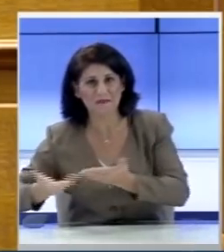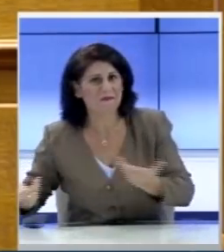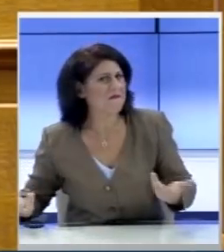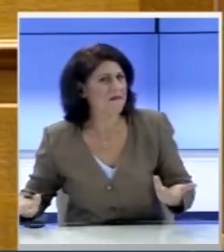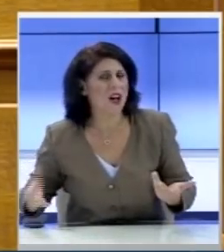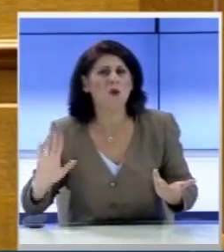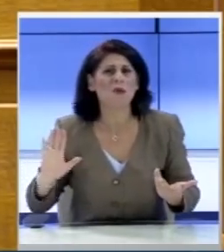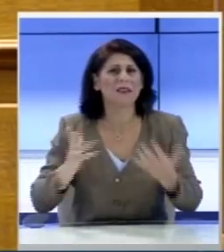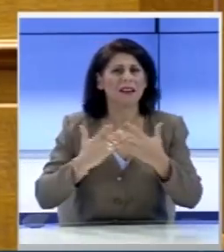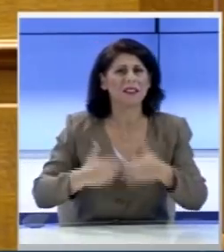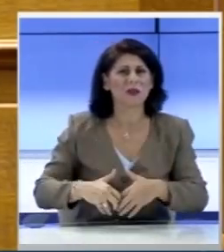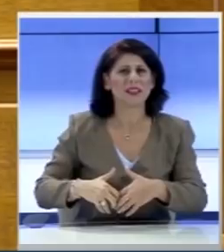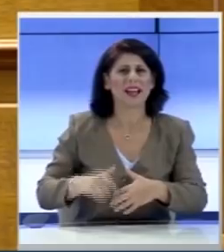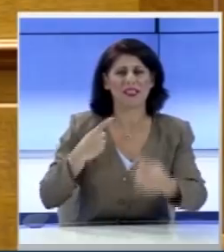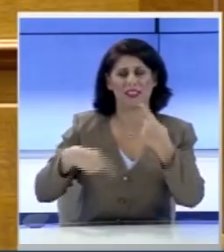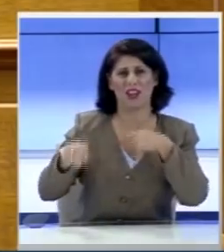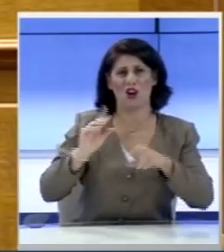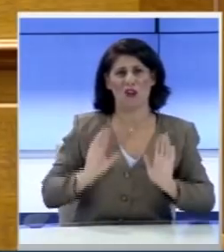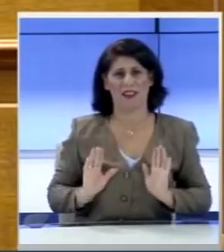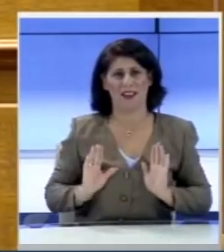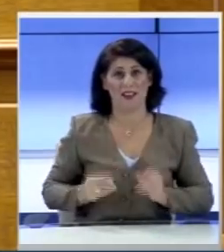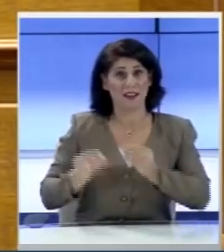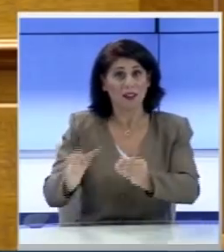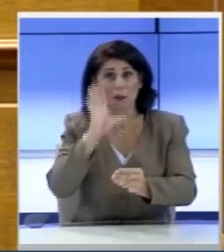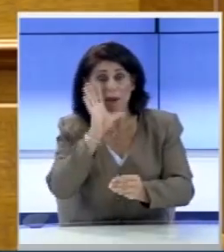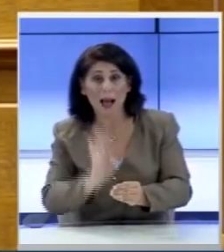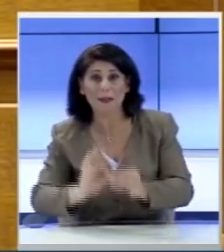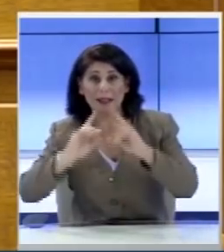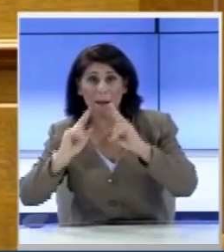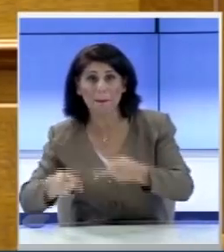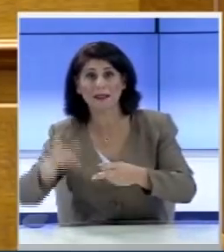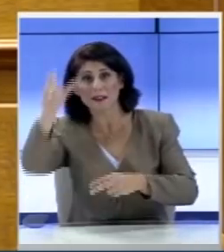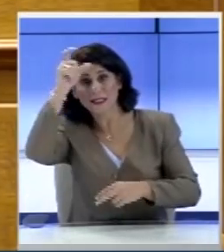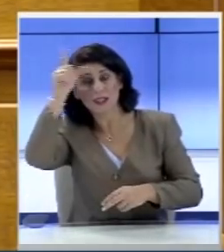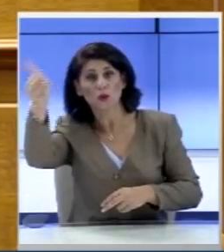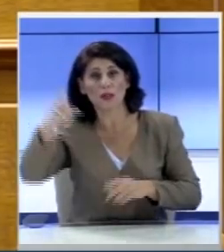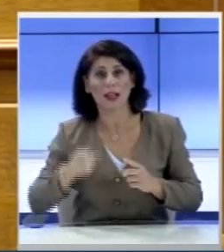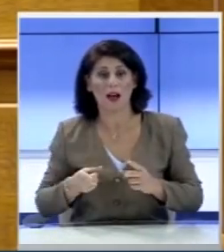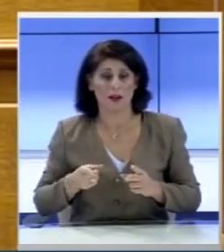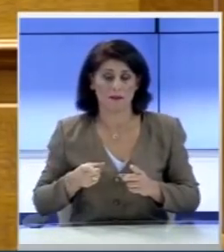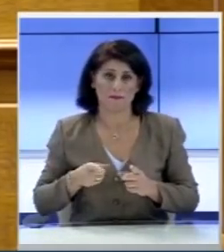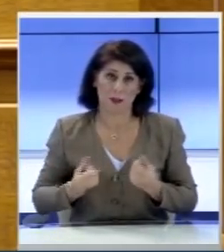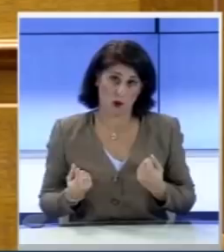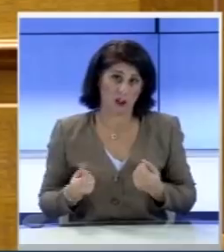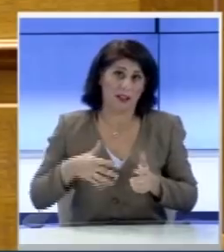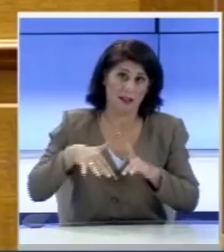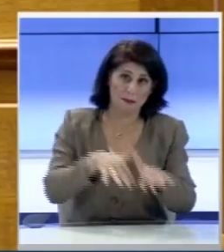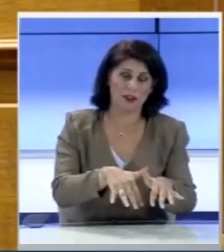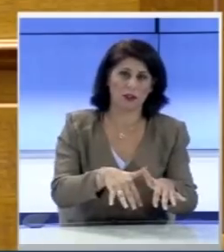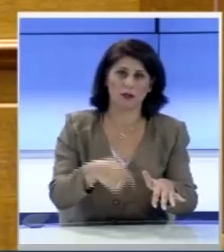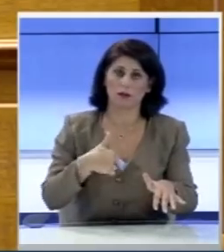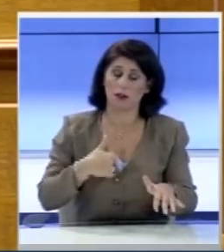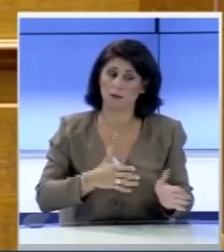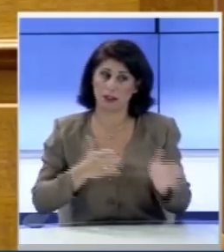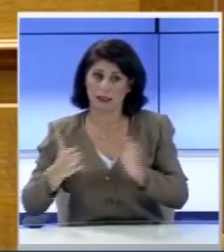να λειτουργήσει ως πανάκια και να δώσει πραγματική απάντηση στην τουρκική επιθετικότητα. Αντίθετα, λέμε